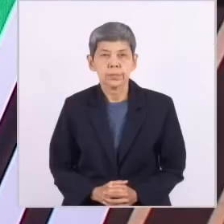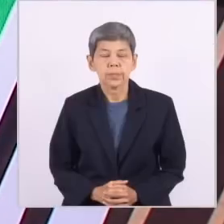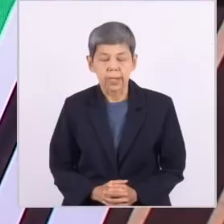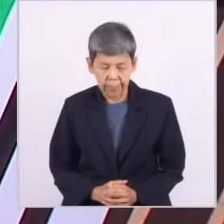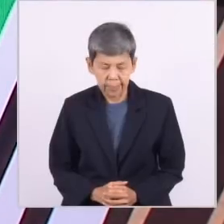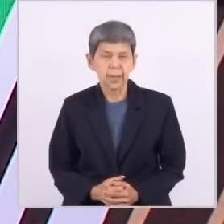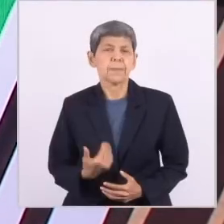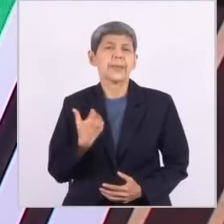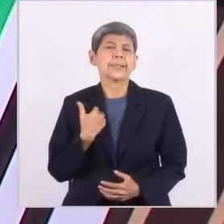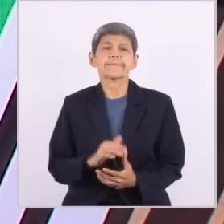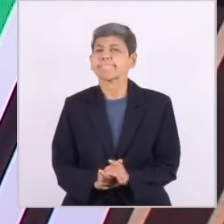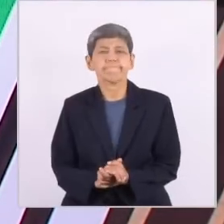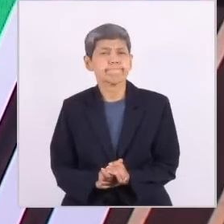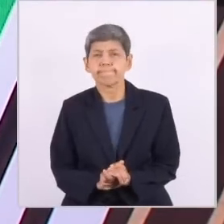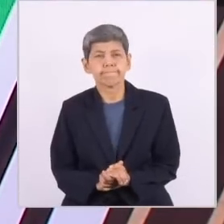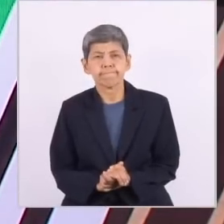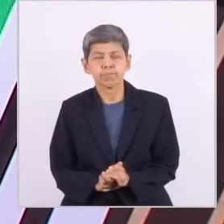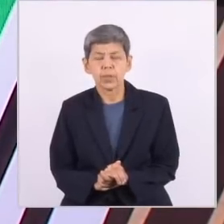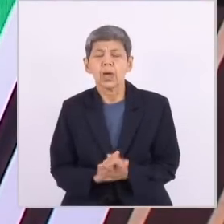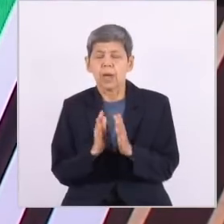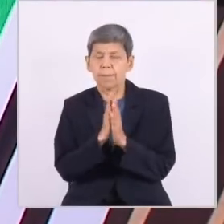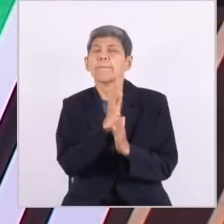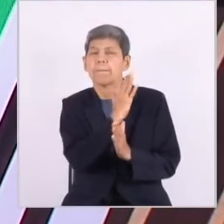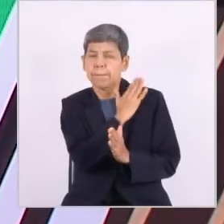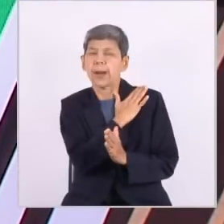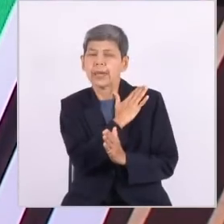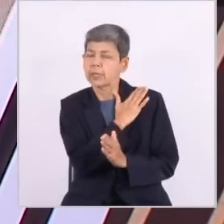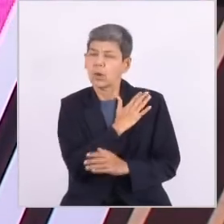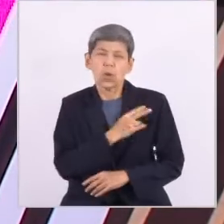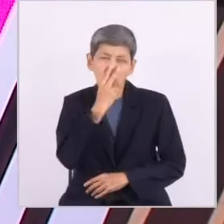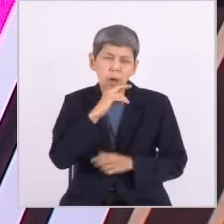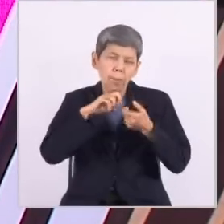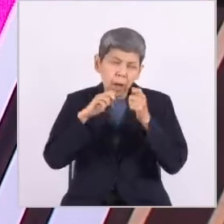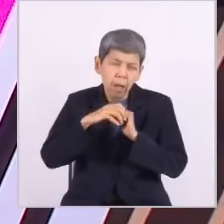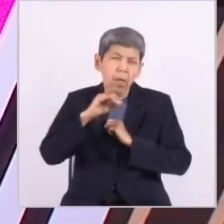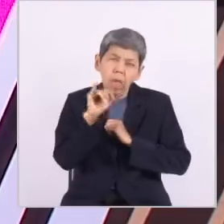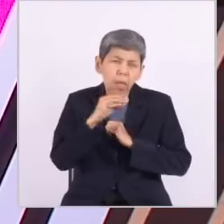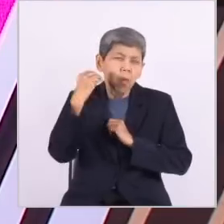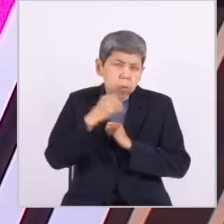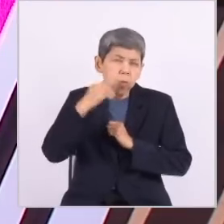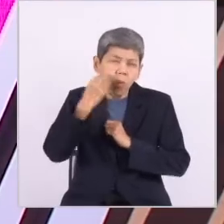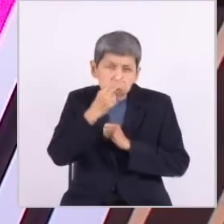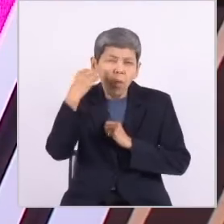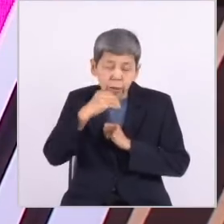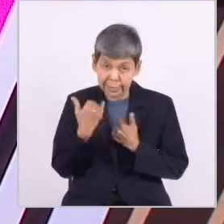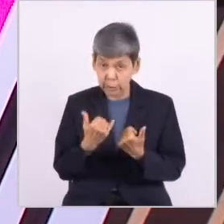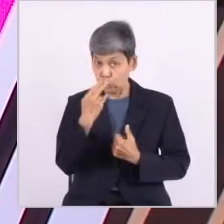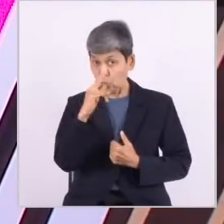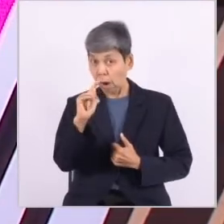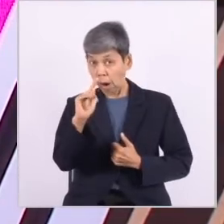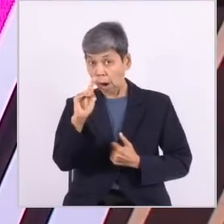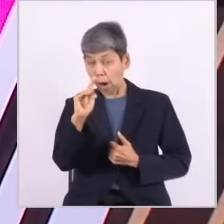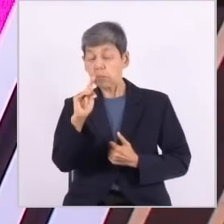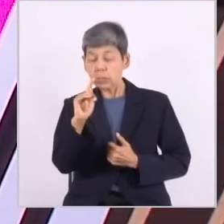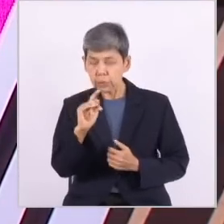มีเรื่องอื้อเฉาเกี่ยวกับวงการสงฆ์มาให้ดูแทบทุกวันนะครับเนี่ยภาพข่าวต่อไปนี้เกิดขึ้น